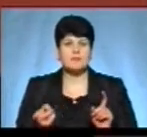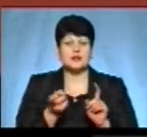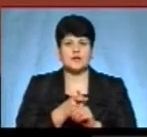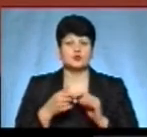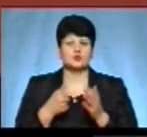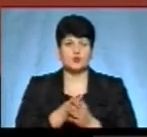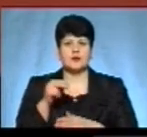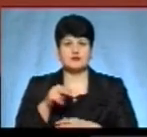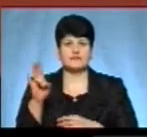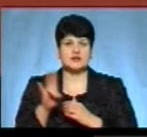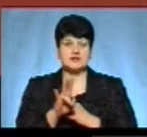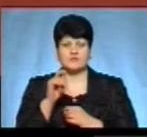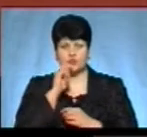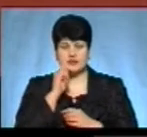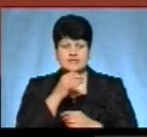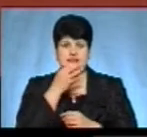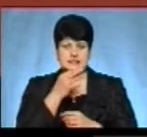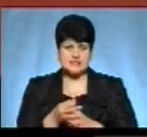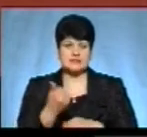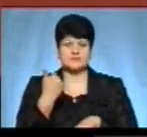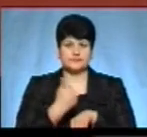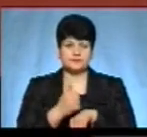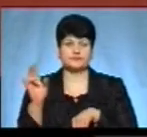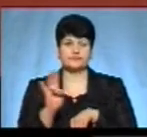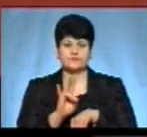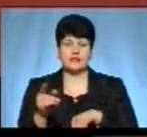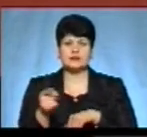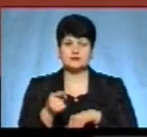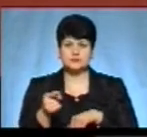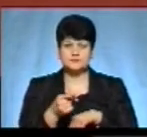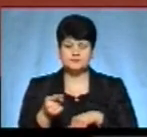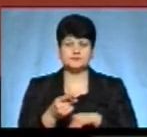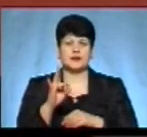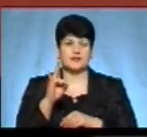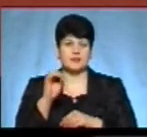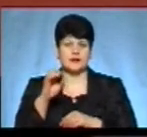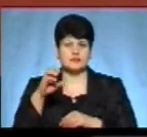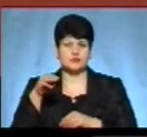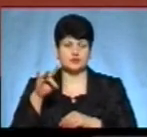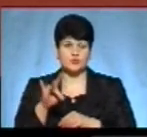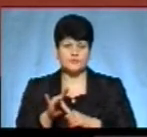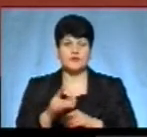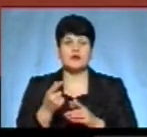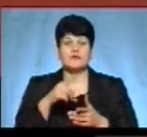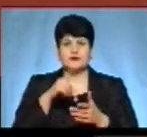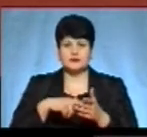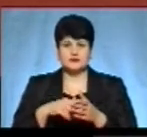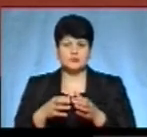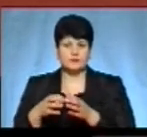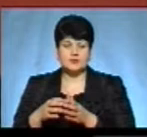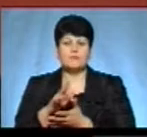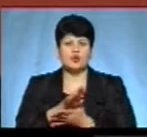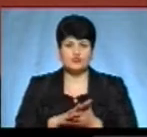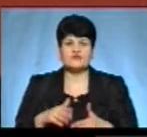України, повідомив архієпископ Тернопільський Кременецький Нестор. За його словами, релігійні громади на Тернопільщині продовжують звертатися з